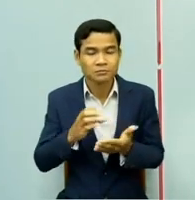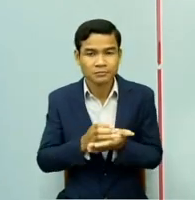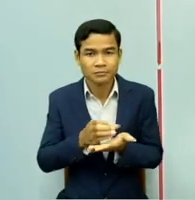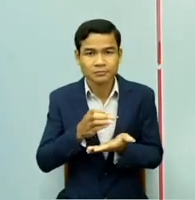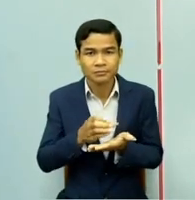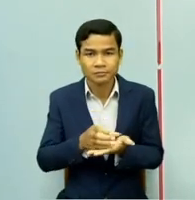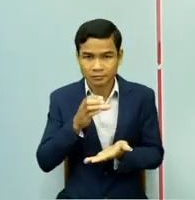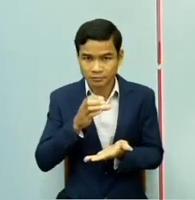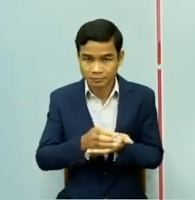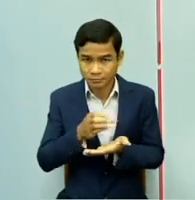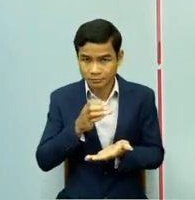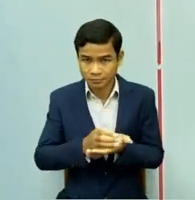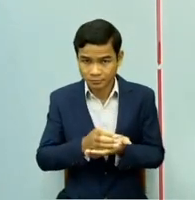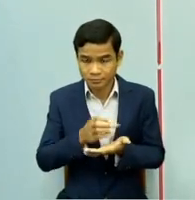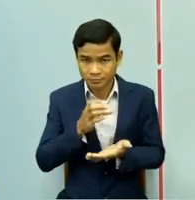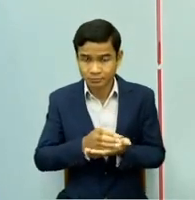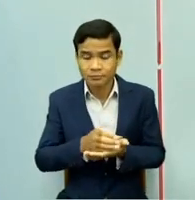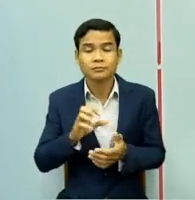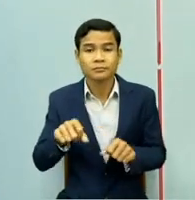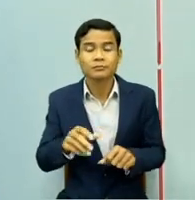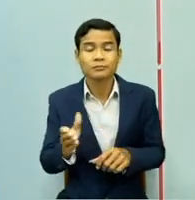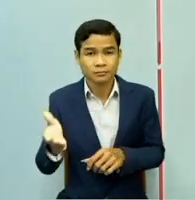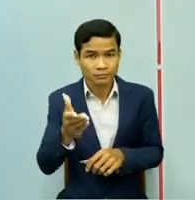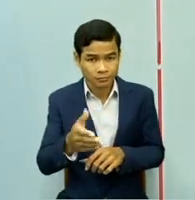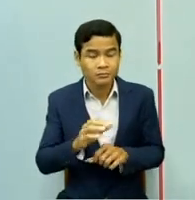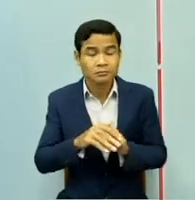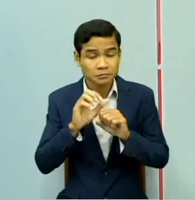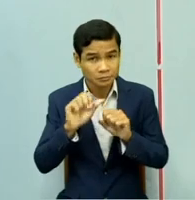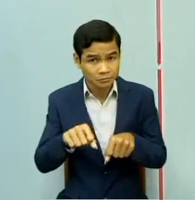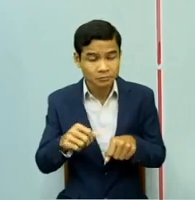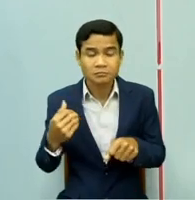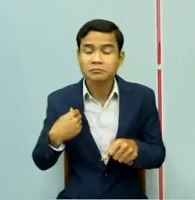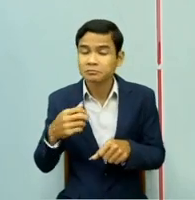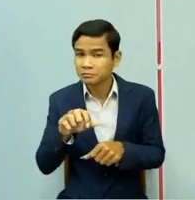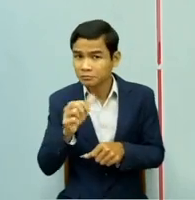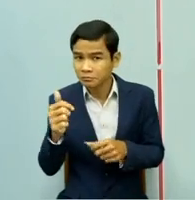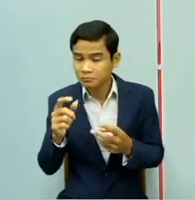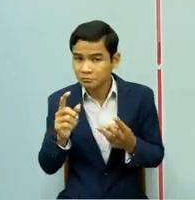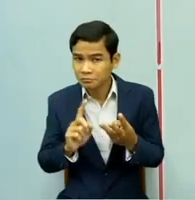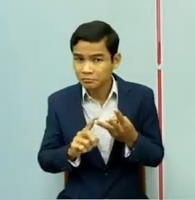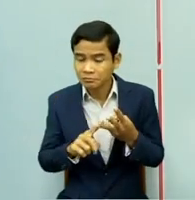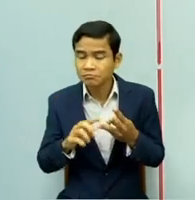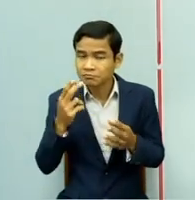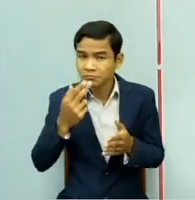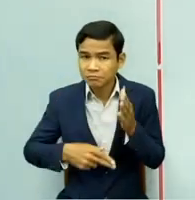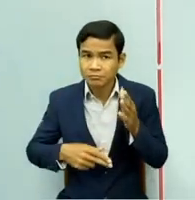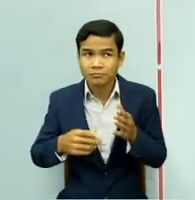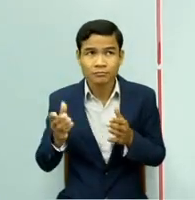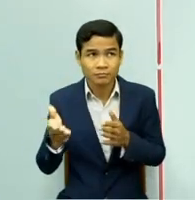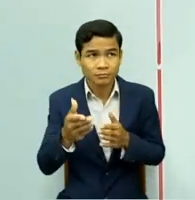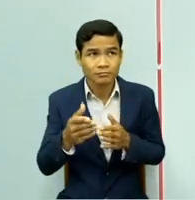nhằm đằng ai nữa chà chắc là con một tiết miền này tiết ạ à? Chà miền này kia con